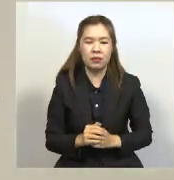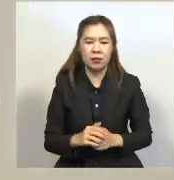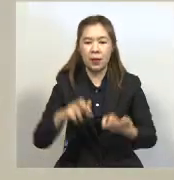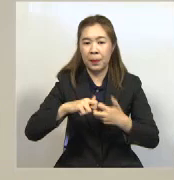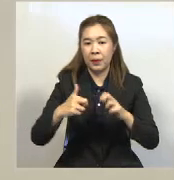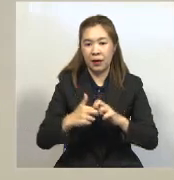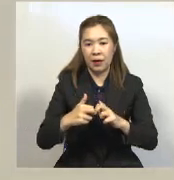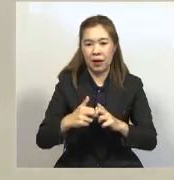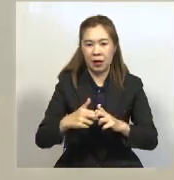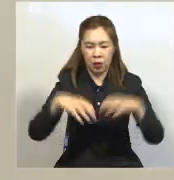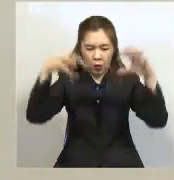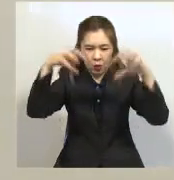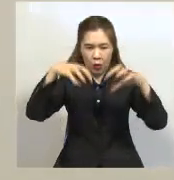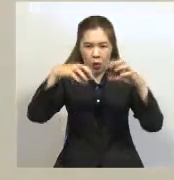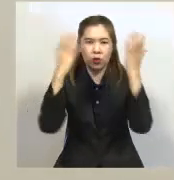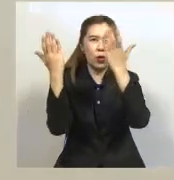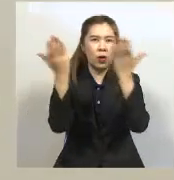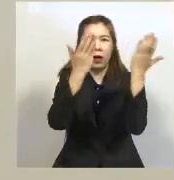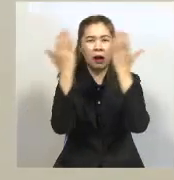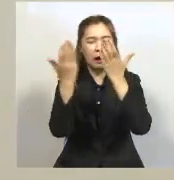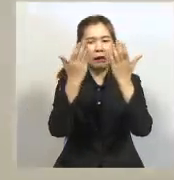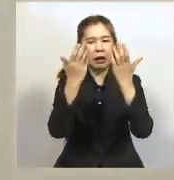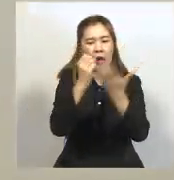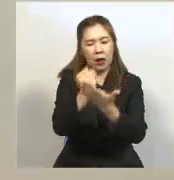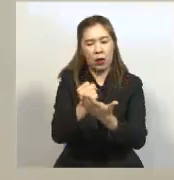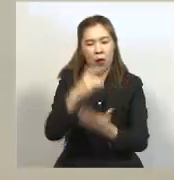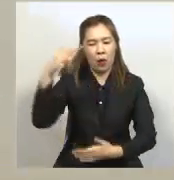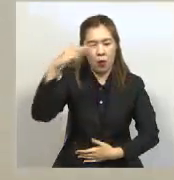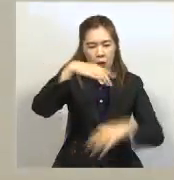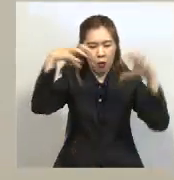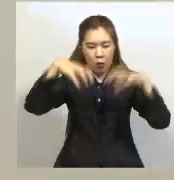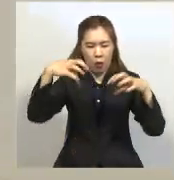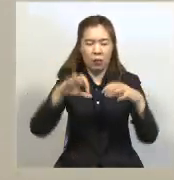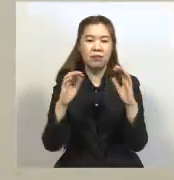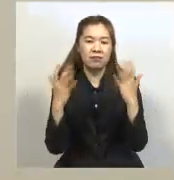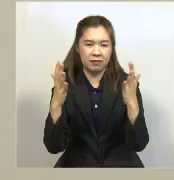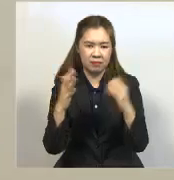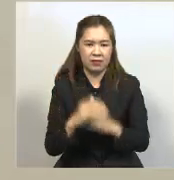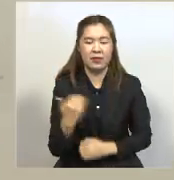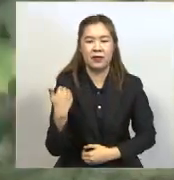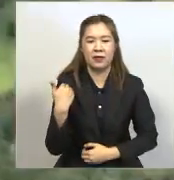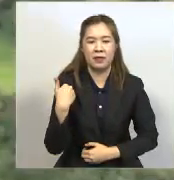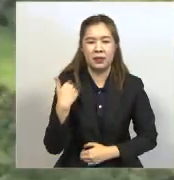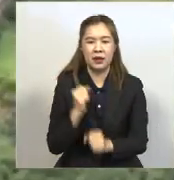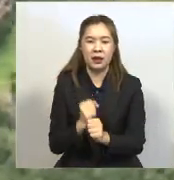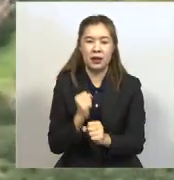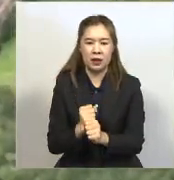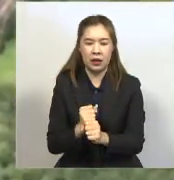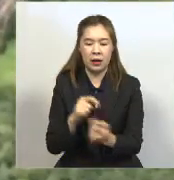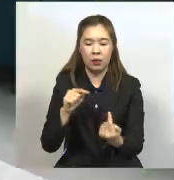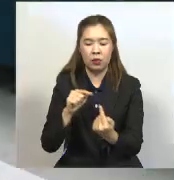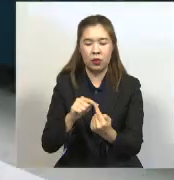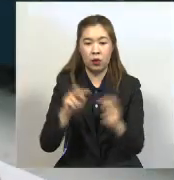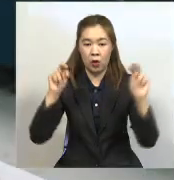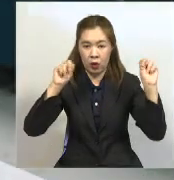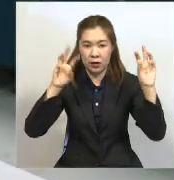คะเนื่องจากว่าปริมาณความชื้นและสภาพอากาศไม่เอื้อต่อการทำฝนหลวงจะเหลือเพียงการตั้งหน่วยเคลื่อนที่เร็วที่จังหวัด